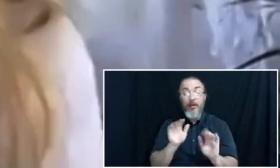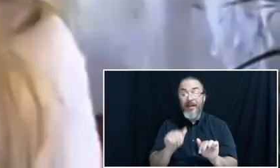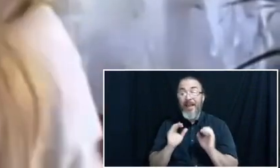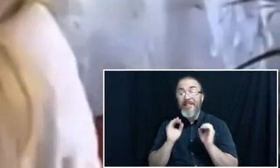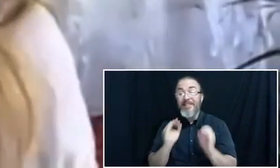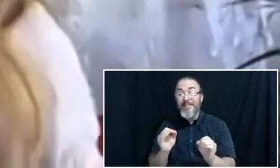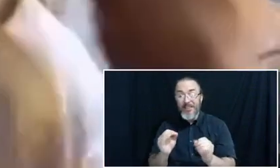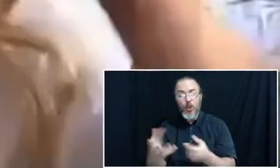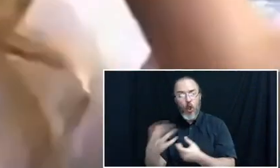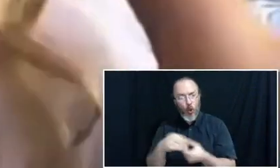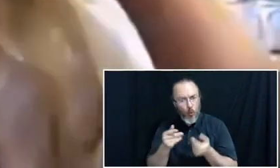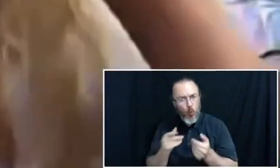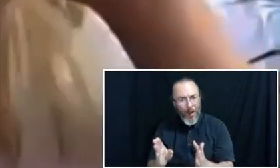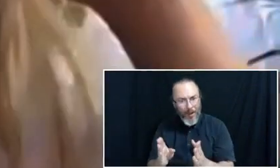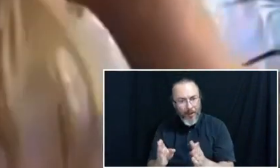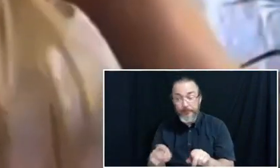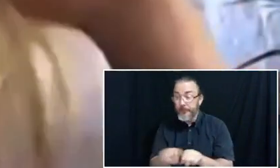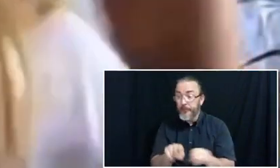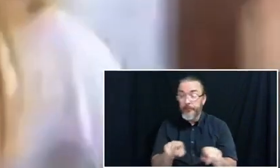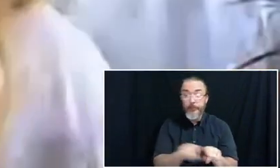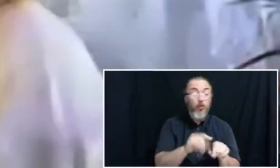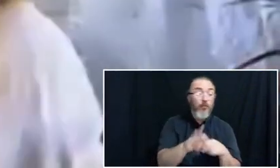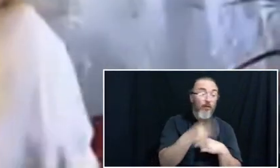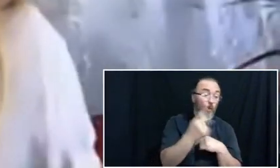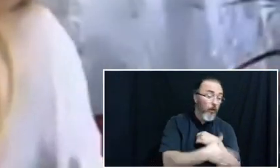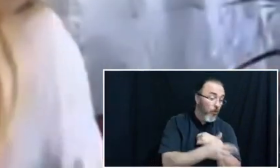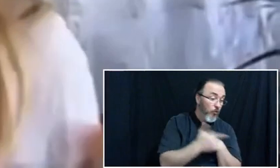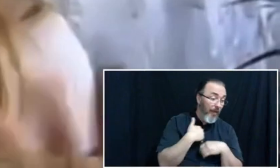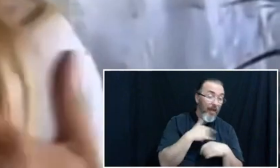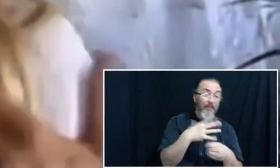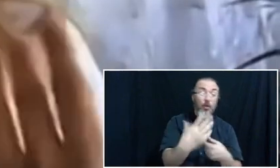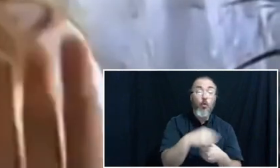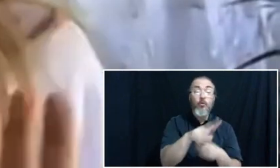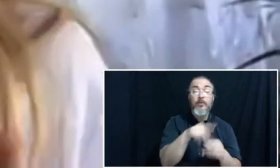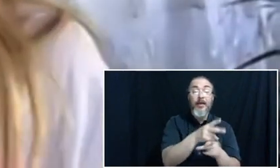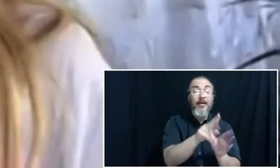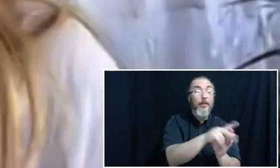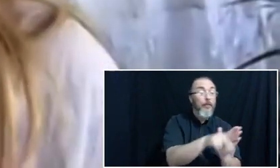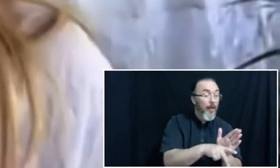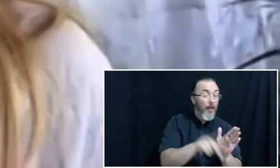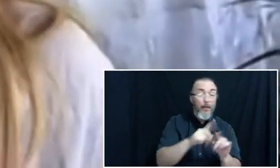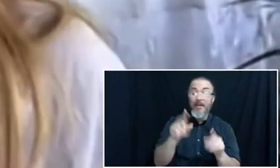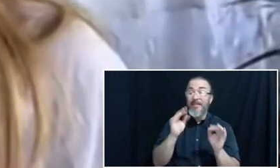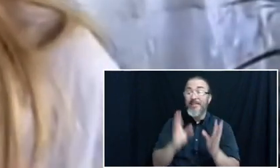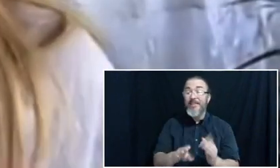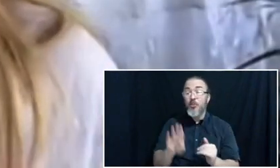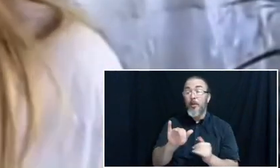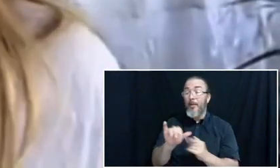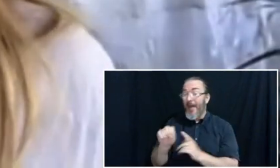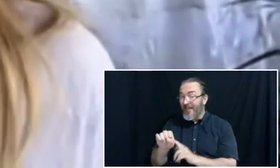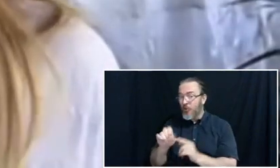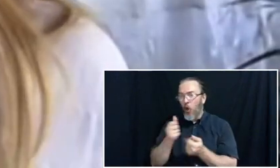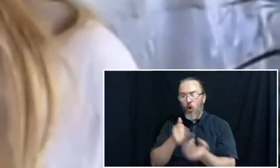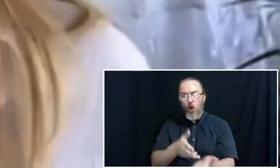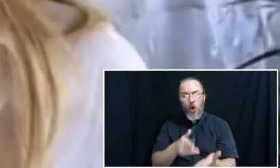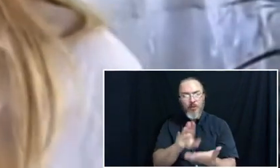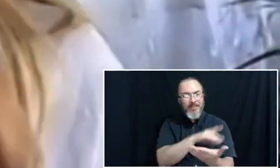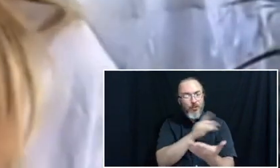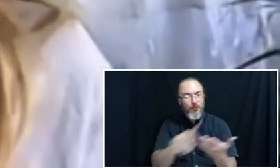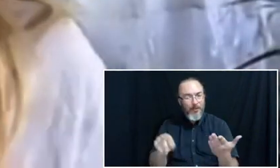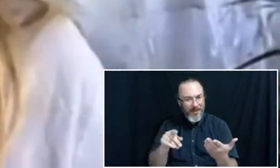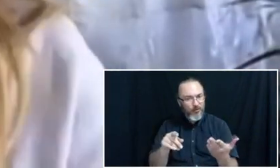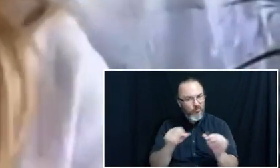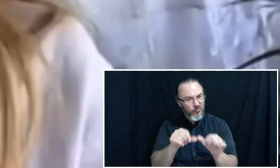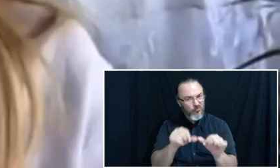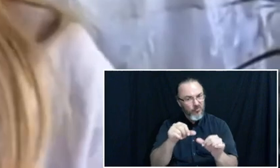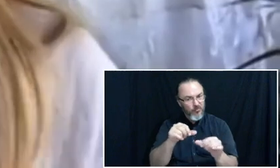peut enseigner de façon inclusive. Un pays peut avoir des politiques inclusives, mais le parti pris des enseignants peut signifier que la discrimination persiste